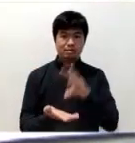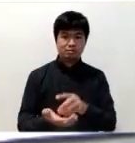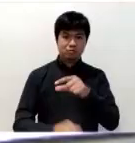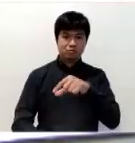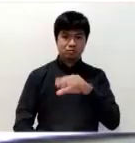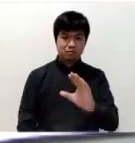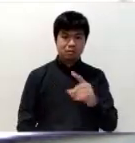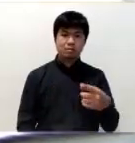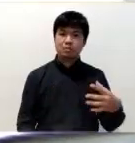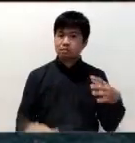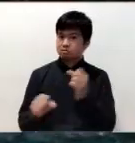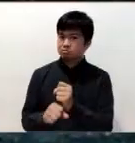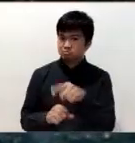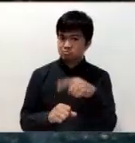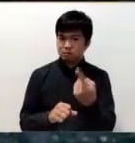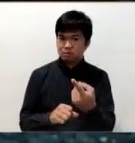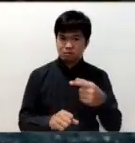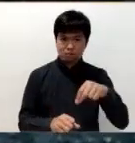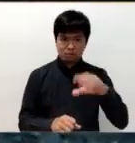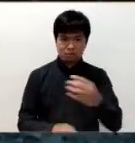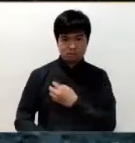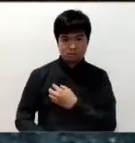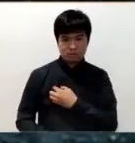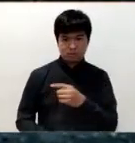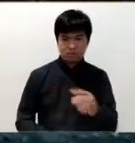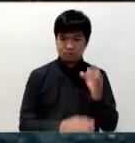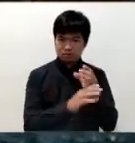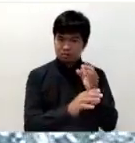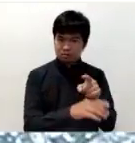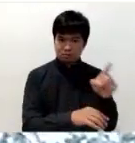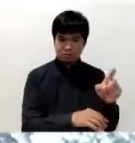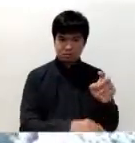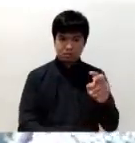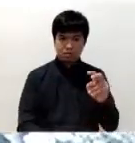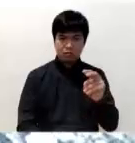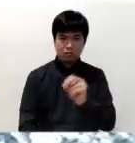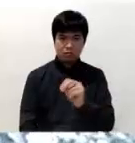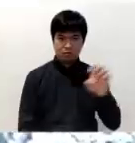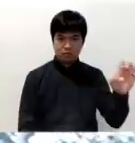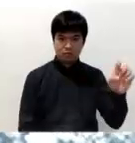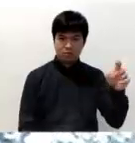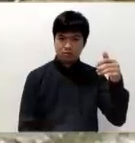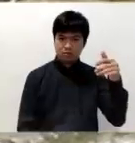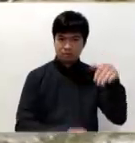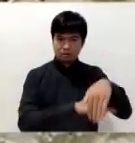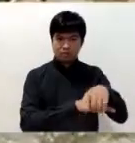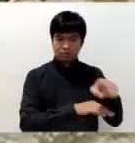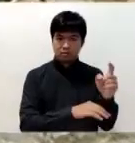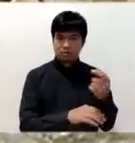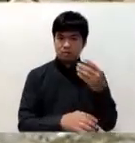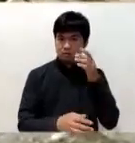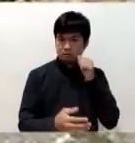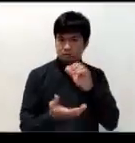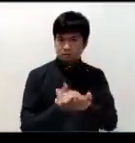Na-recover ng QC Police District ang silver sedan na yan sa Nueva Ecija kagabi mula sa misis ng isa sa mga suspect na